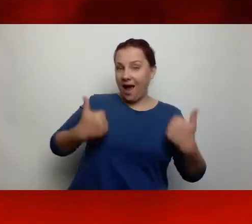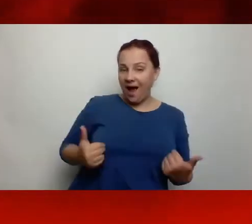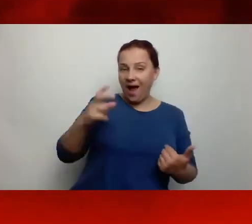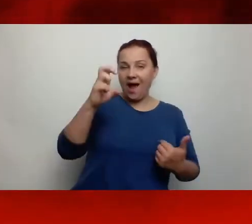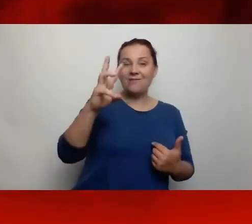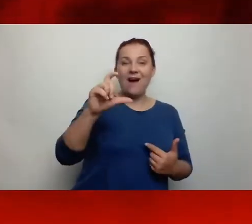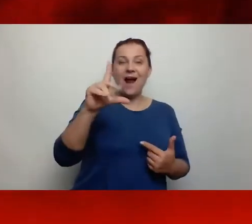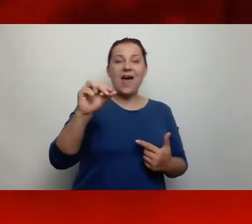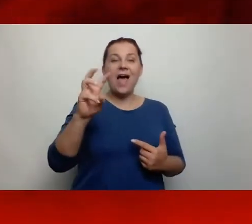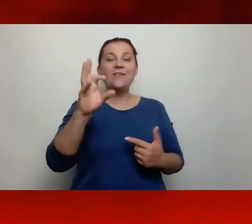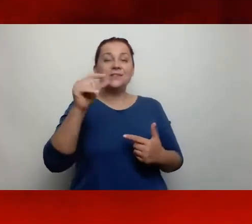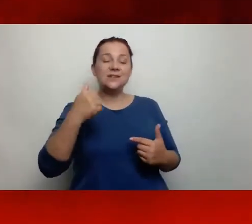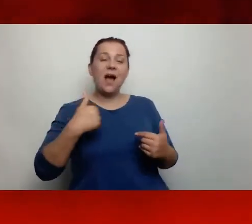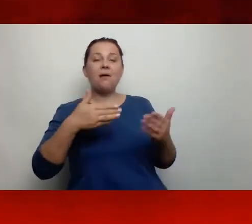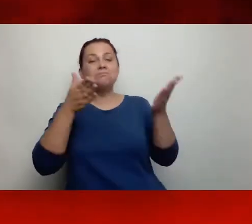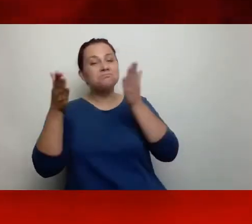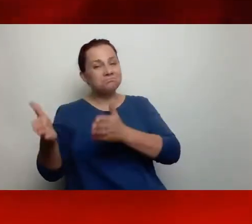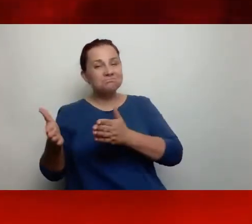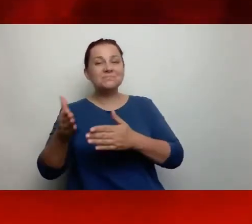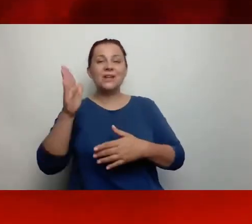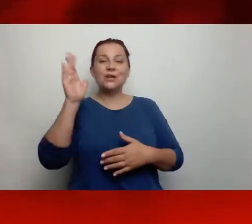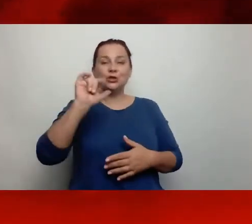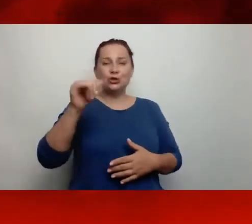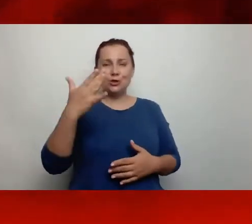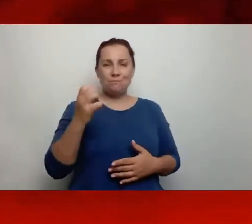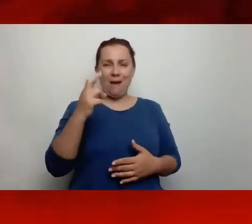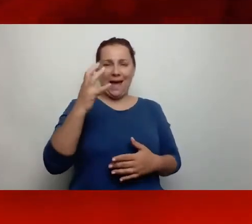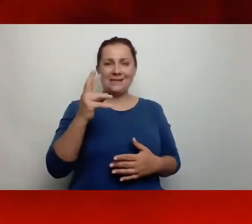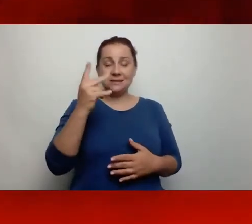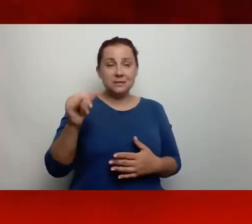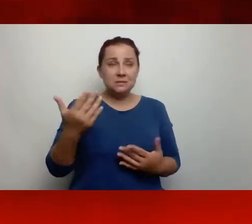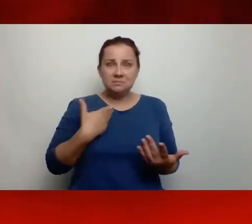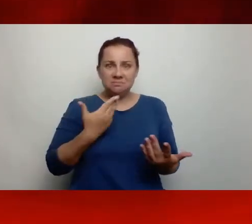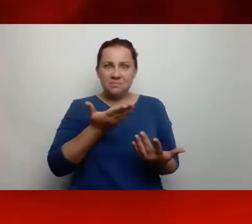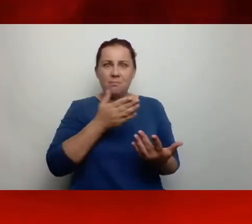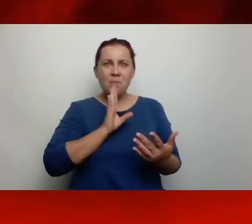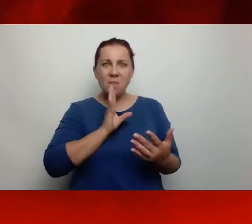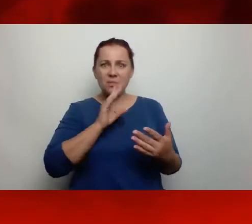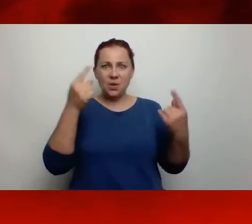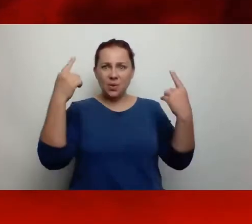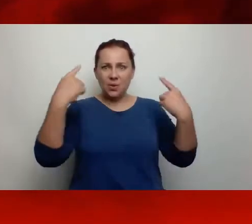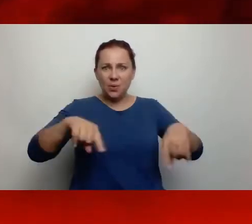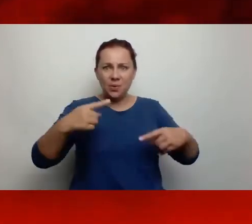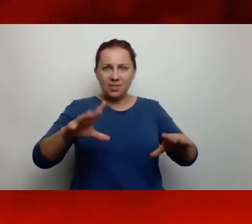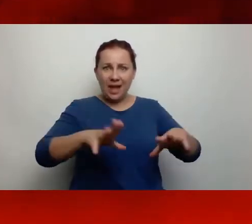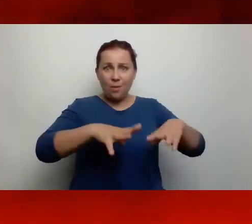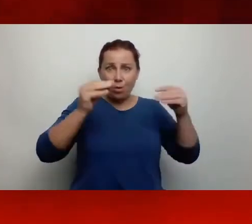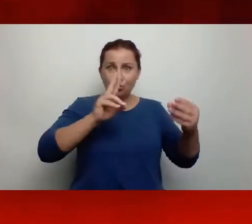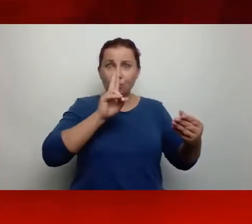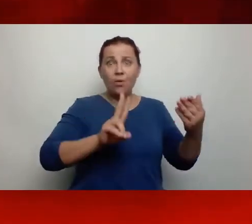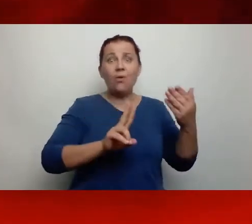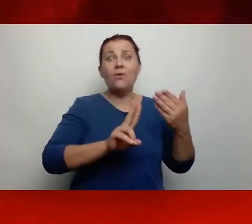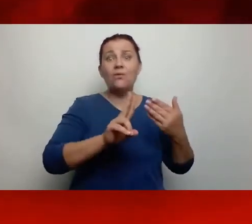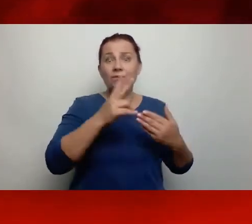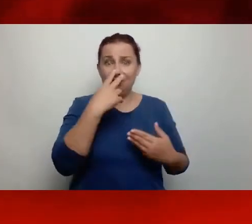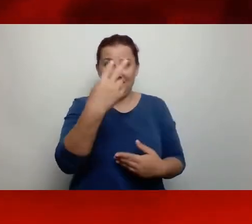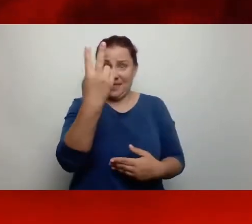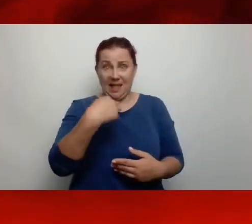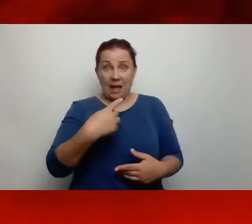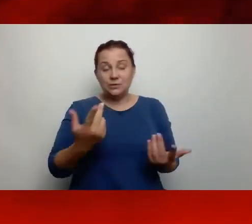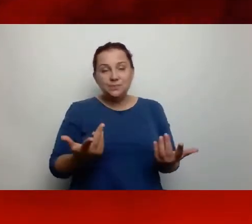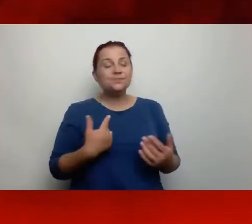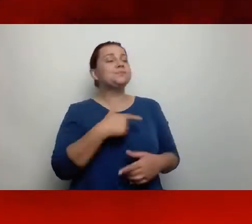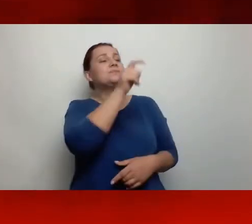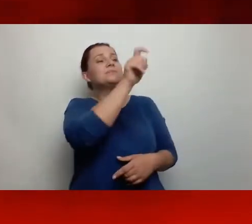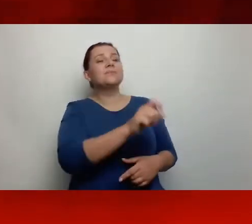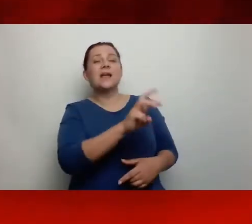wieczór, przepraszamy za to potknięcie na początku. Z jakiegoś powodu nie było nas podobno widać, ale nadrabiamy zaległości. O Witkacy mówi się z